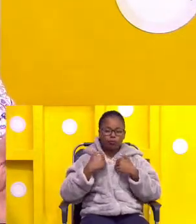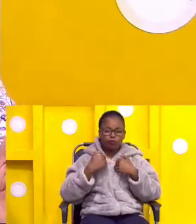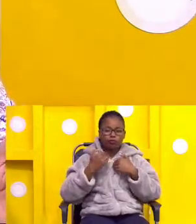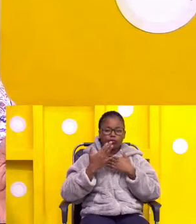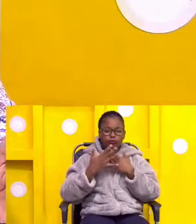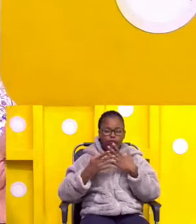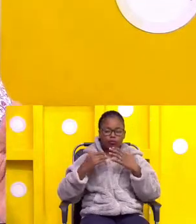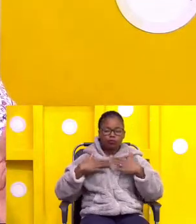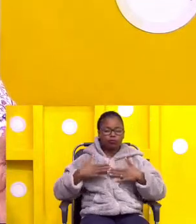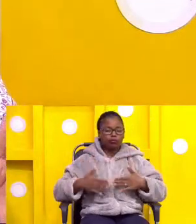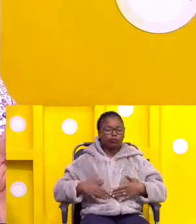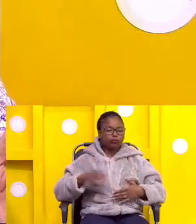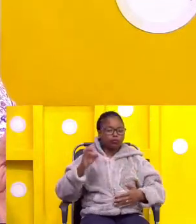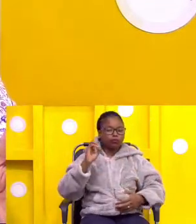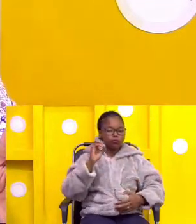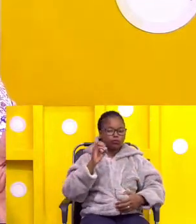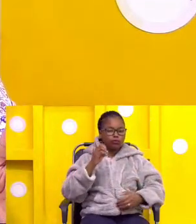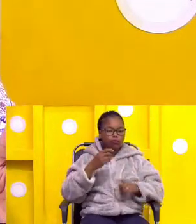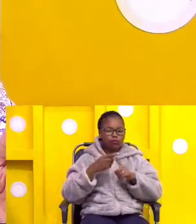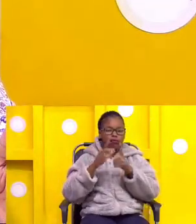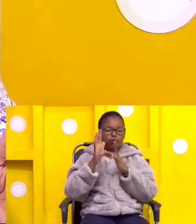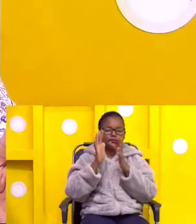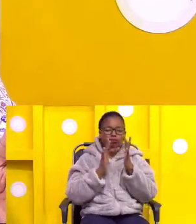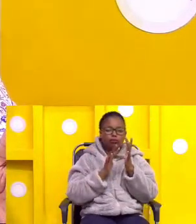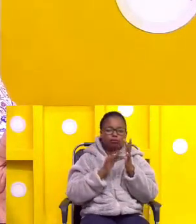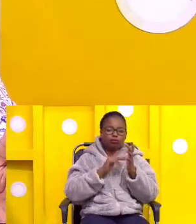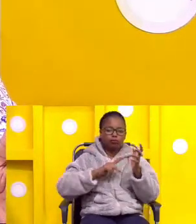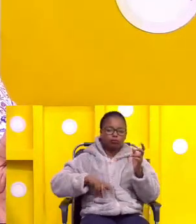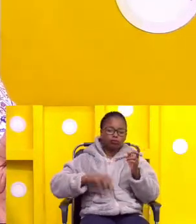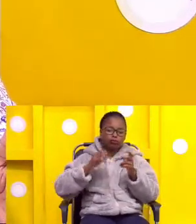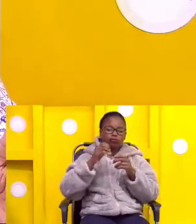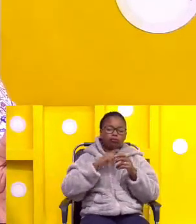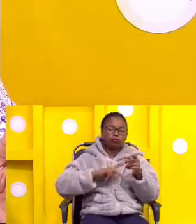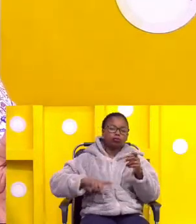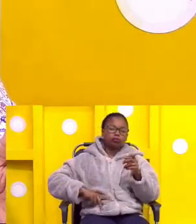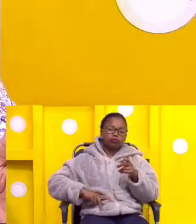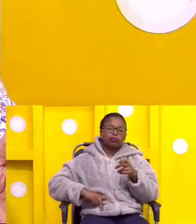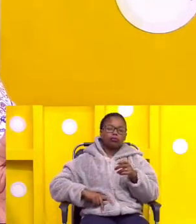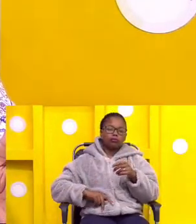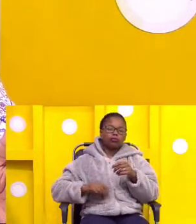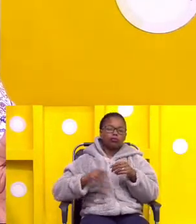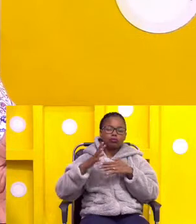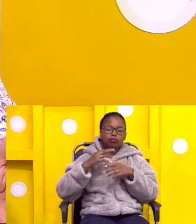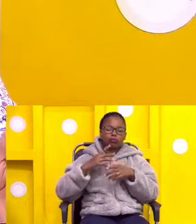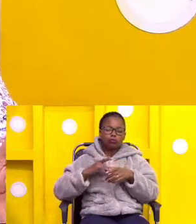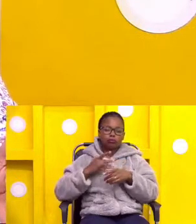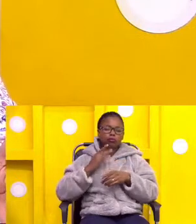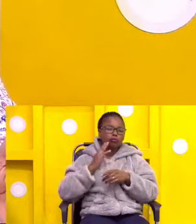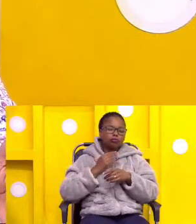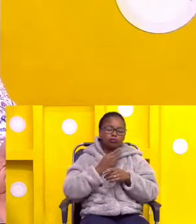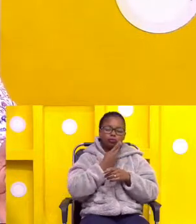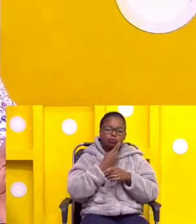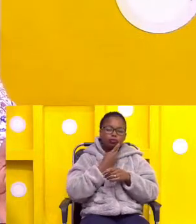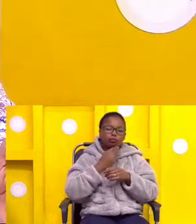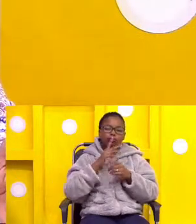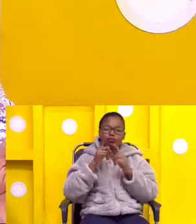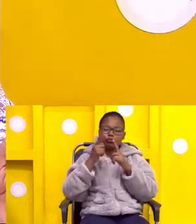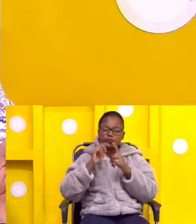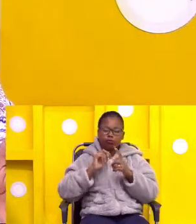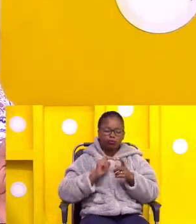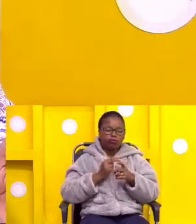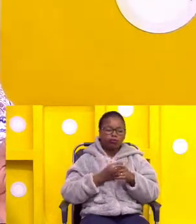Jesu Kristo muthamaki wa thamaki. Ngai witoro tuigwirira tha muno. Ngai witoro tuhotanira